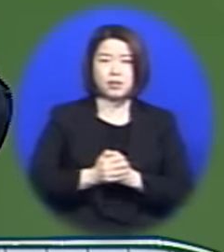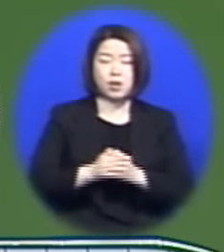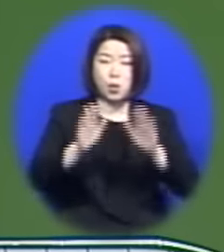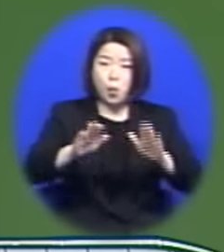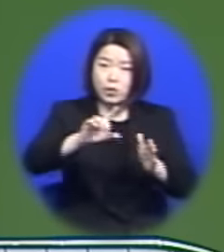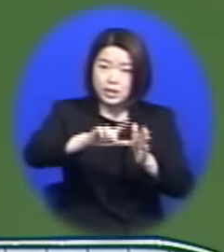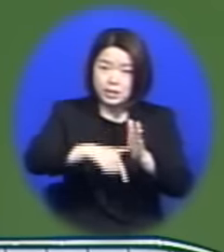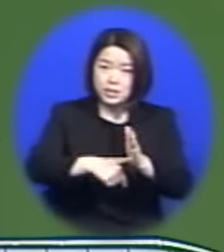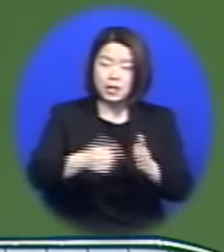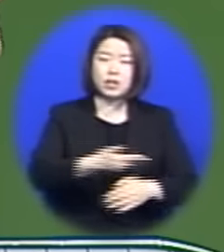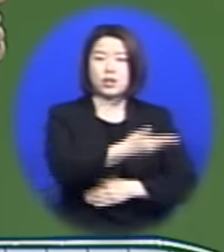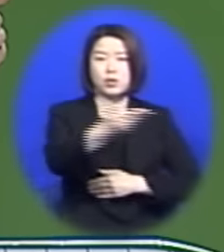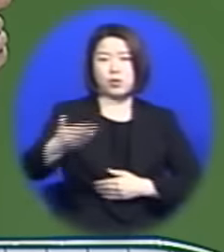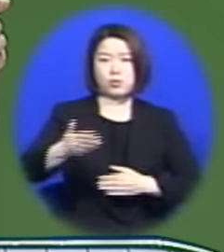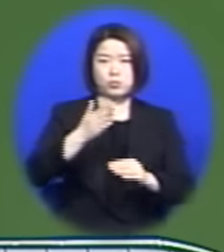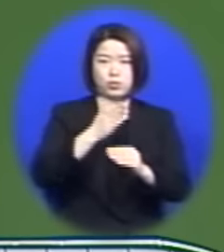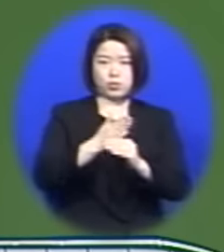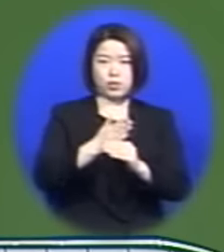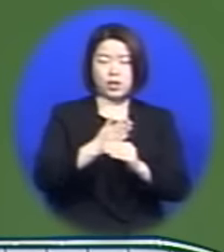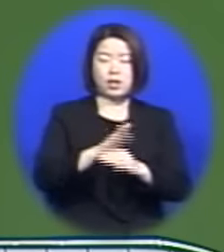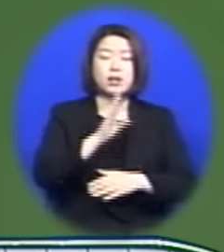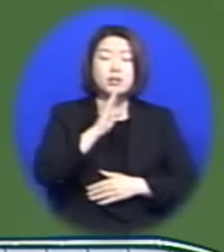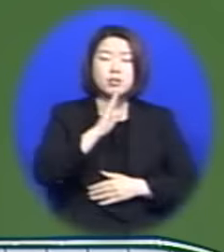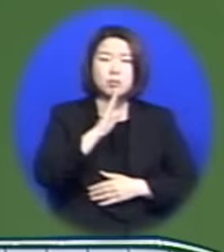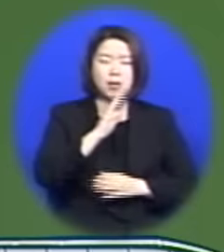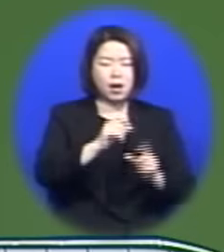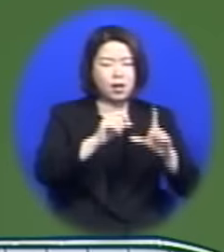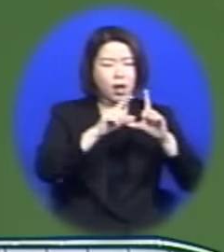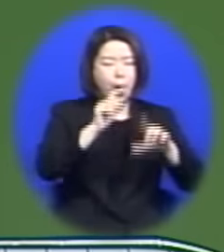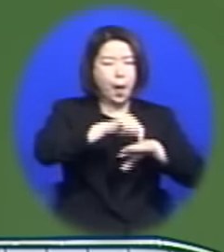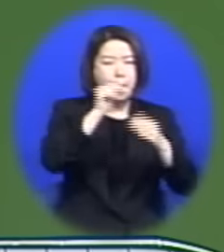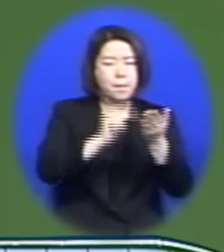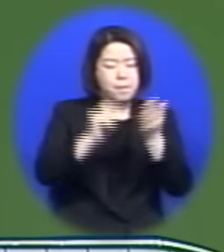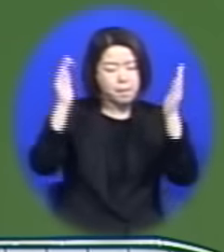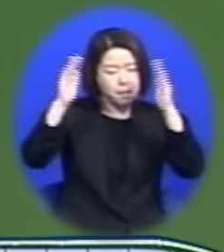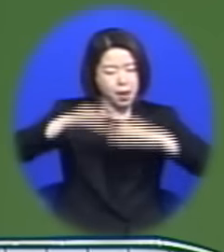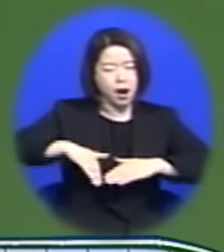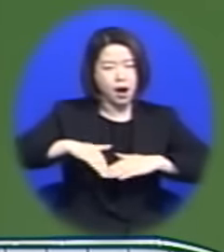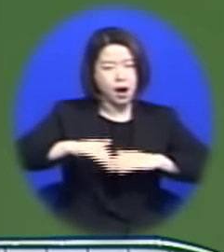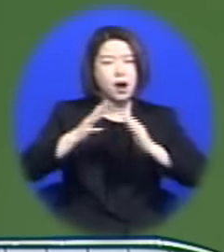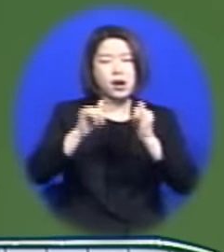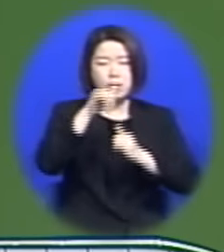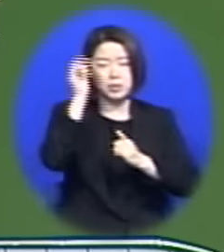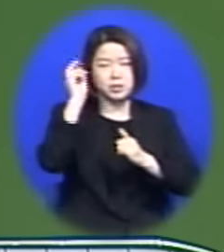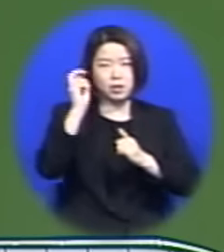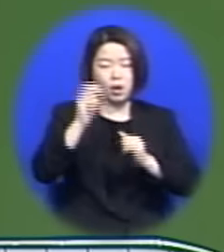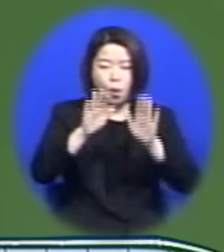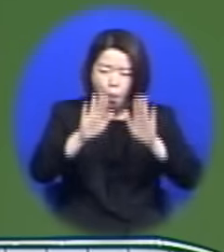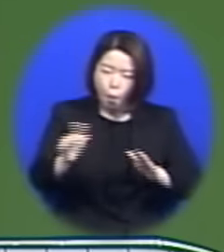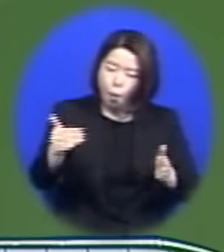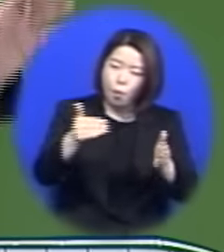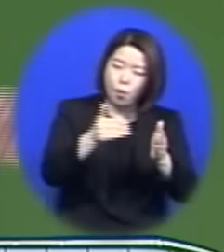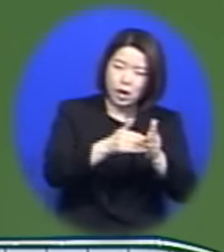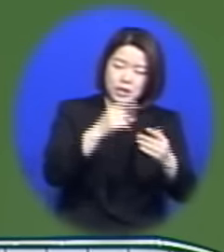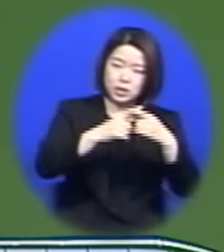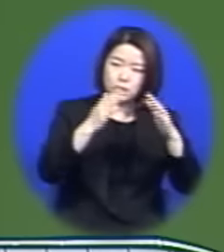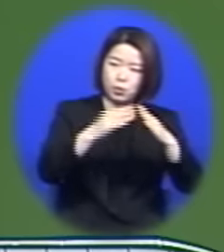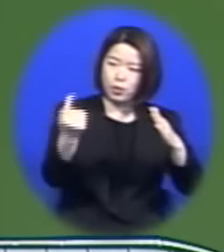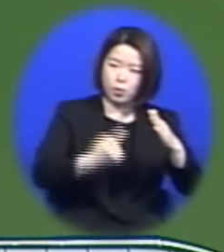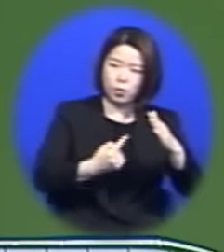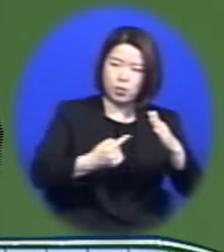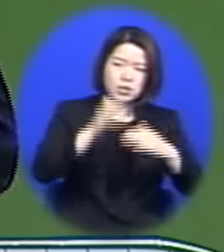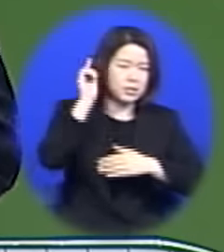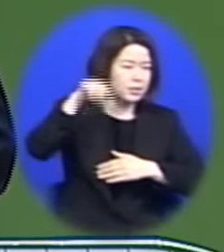시간에도 여러분 중에 정말 거의 마음이 다 무너진 분 오늘까지 교회 오고 내 이제 안 나갈